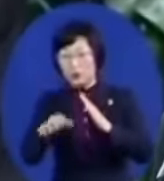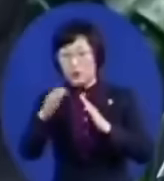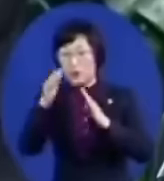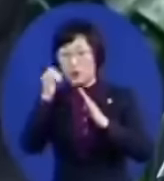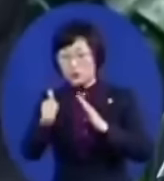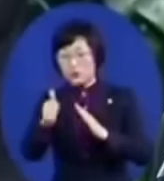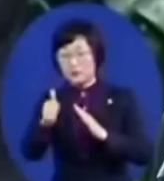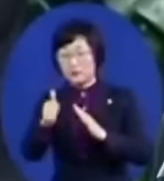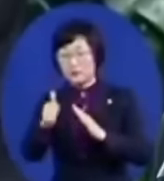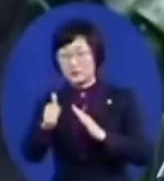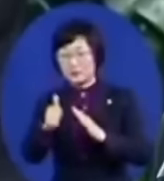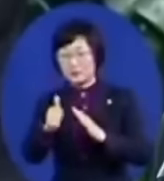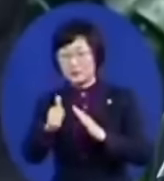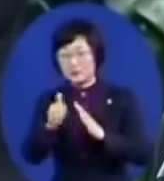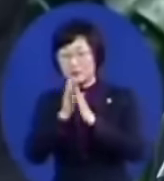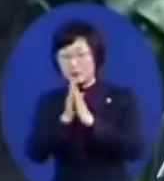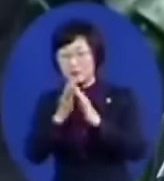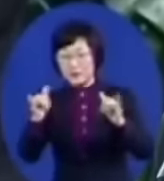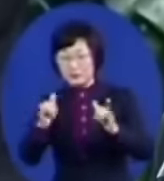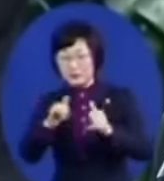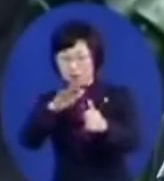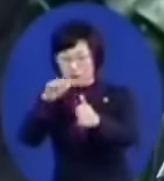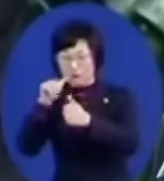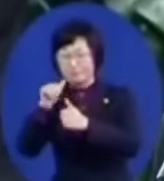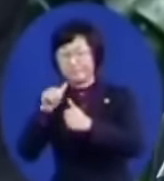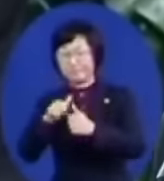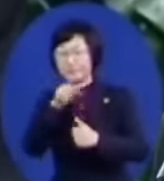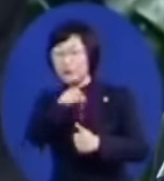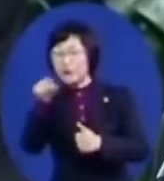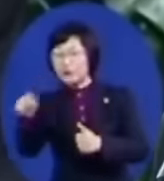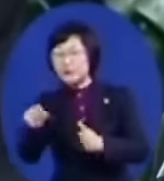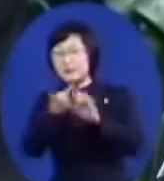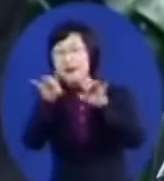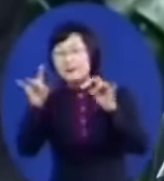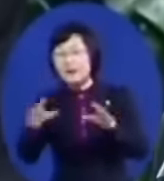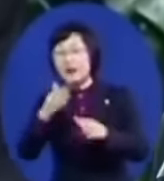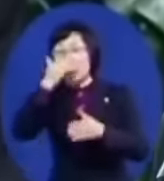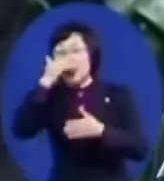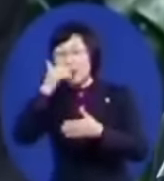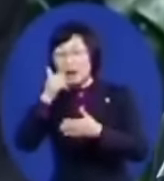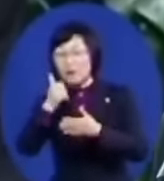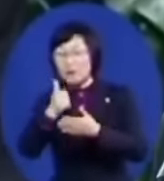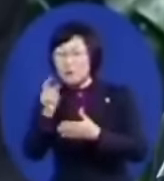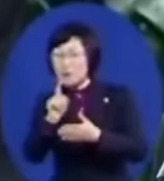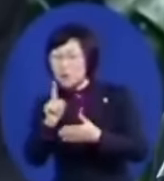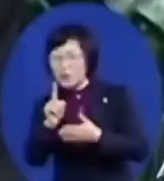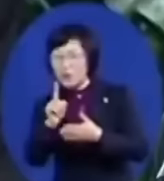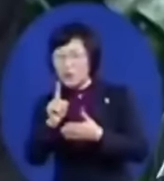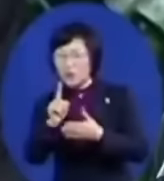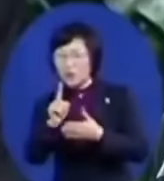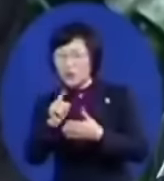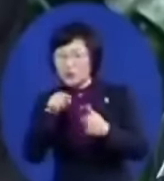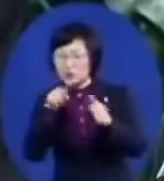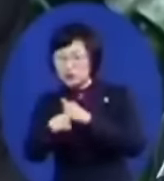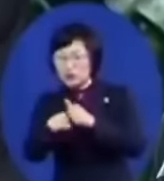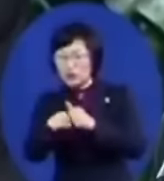수도사들을 불러가지고서 너희들 각자 새를 한 마리 잡아 죽여서